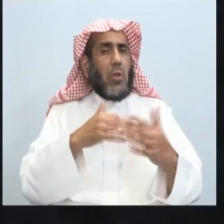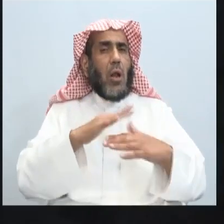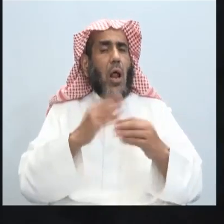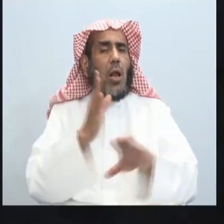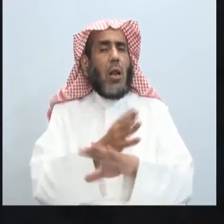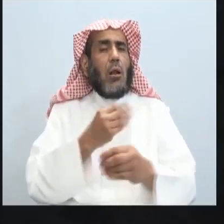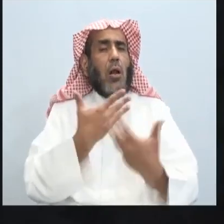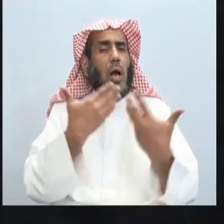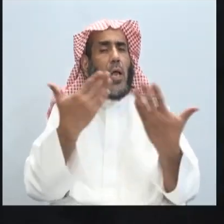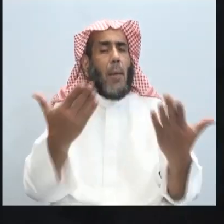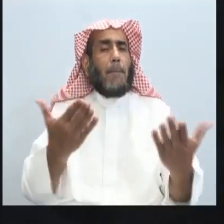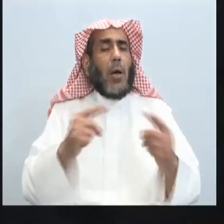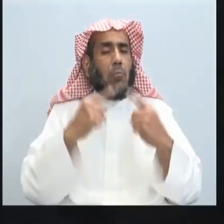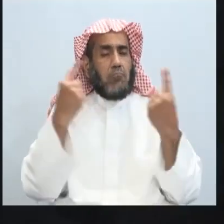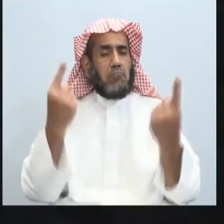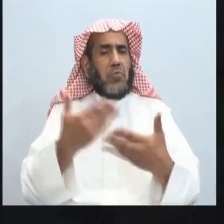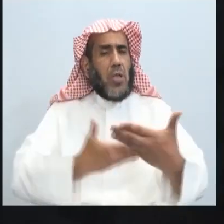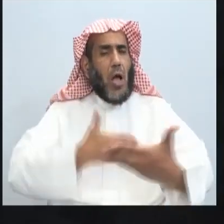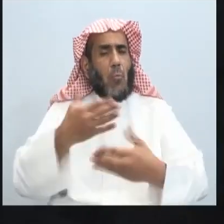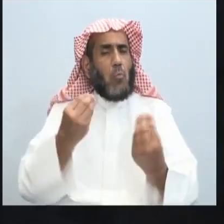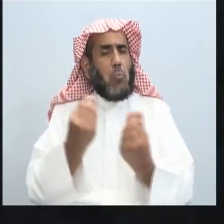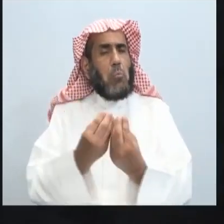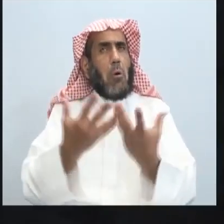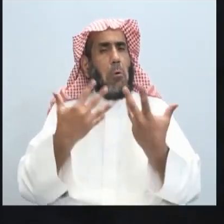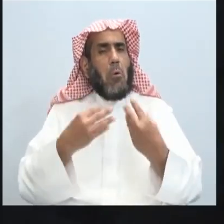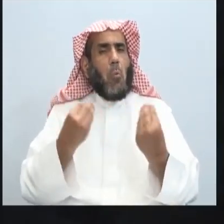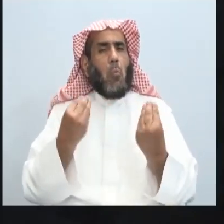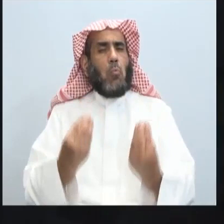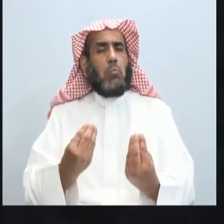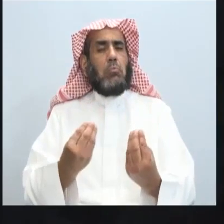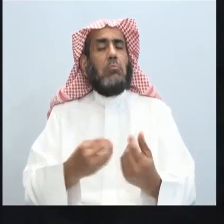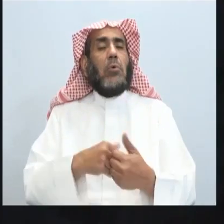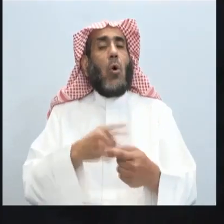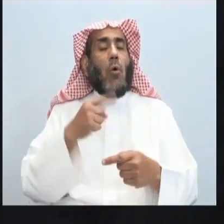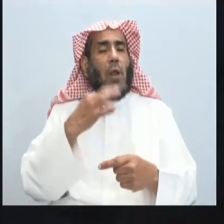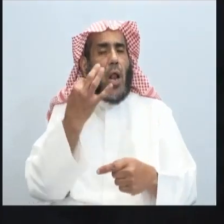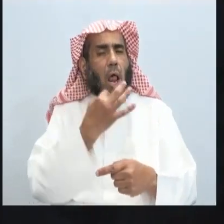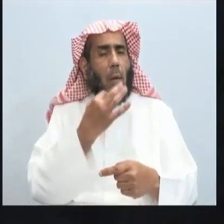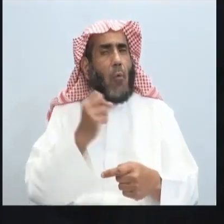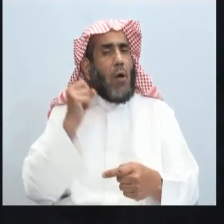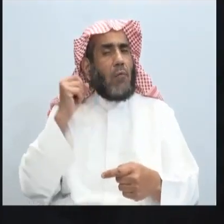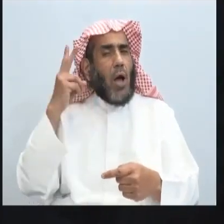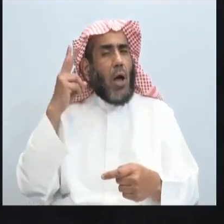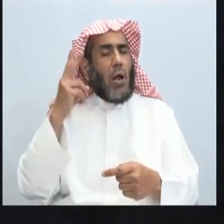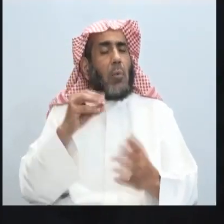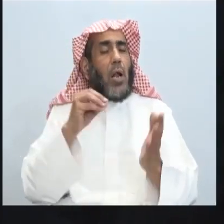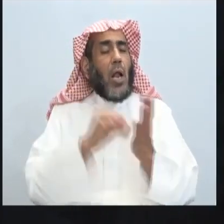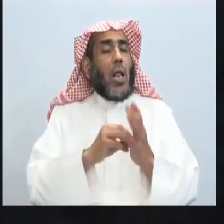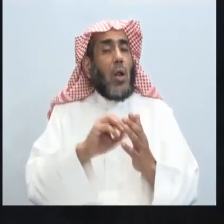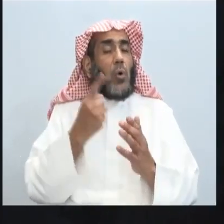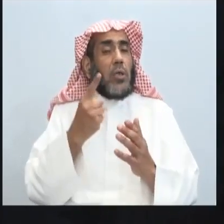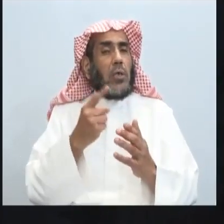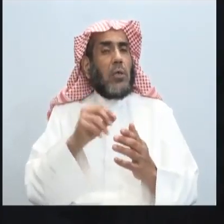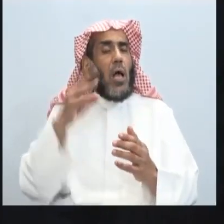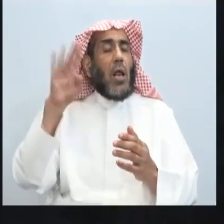الاخلاقيه بشكل بشكل عام في تعاملك وفي سلوكك وفي اخلاقك وفي ايضا كلامك وفي افكارك من خلال هذه الوحده هي وحده